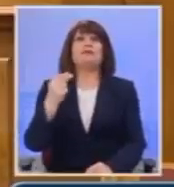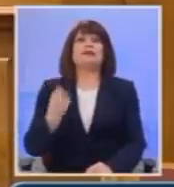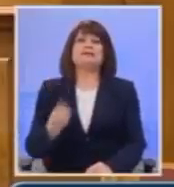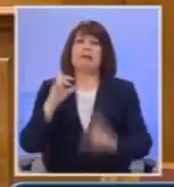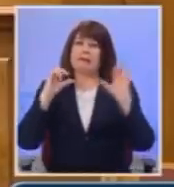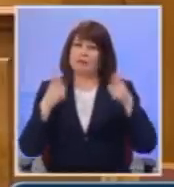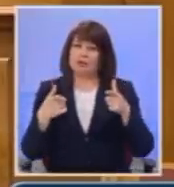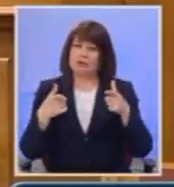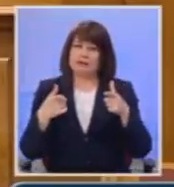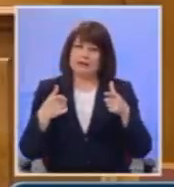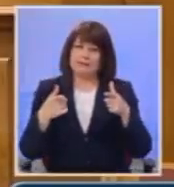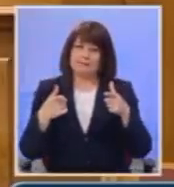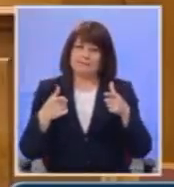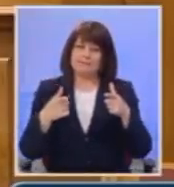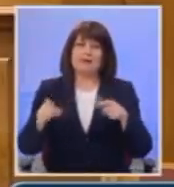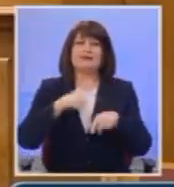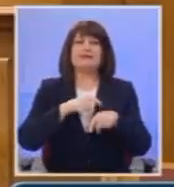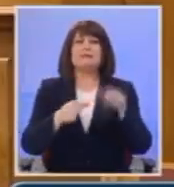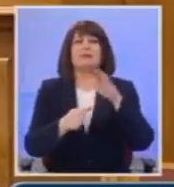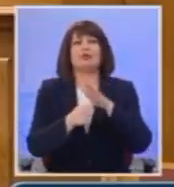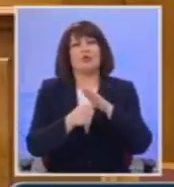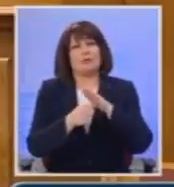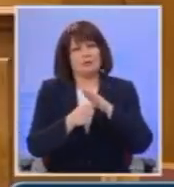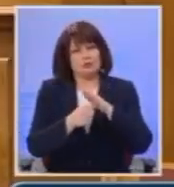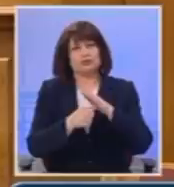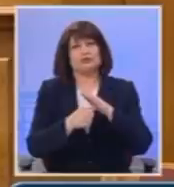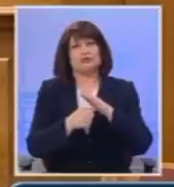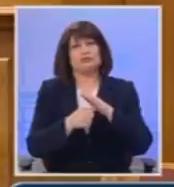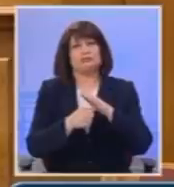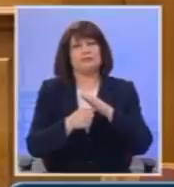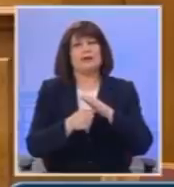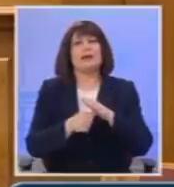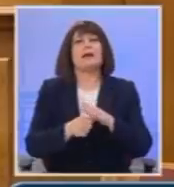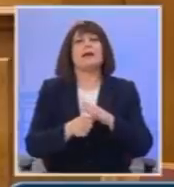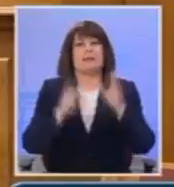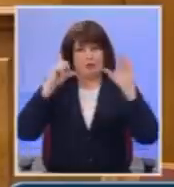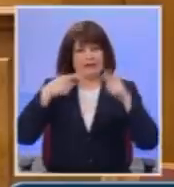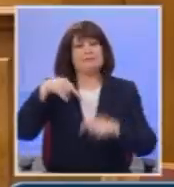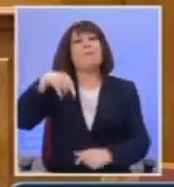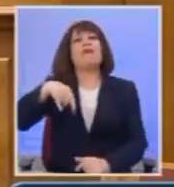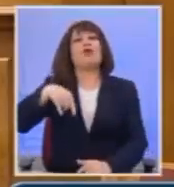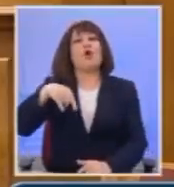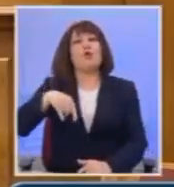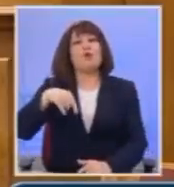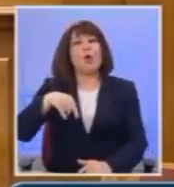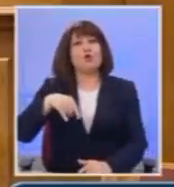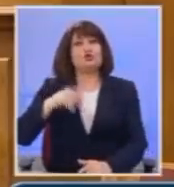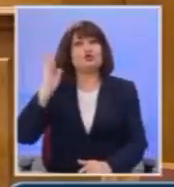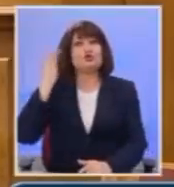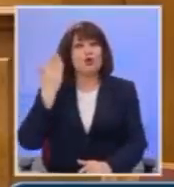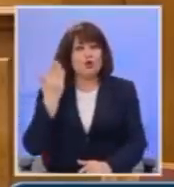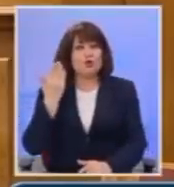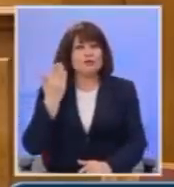Δημοκρατίας και σημερινός πρόεδρος της Δημοκρατίας, ο Προκόπης ο Παυλόπουλος, παρά την